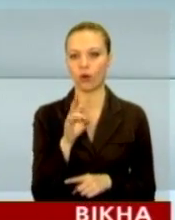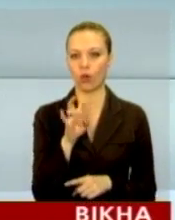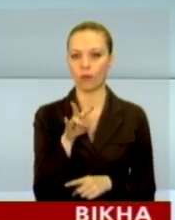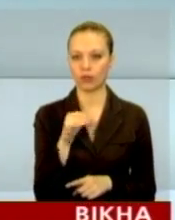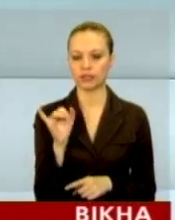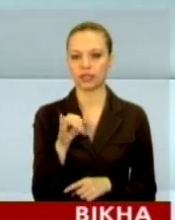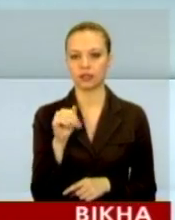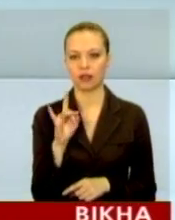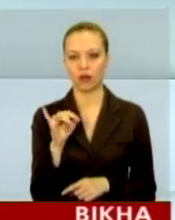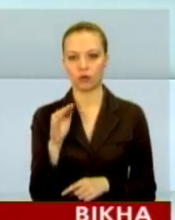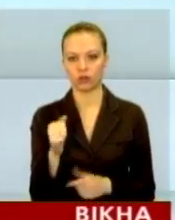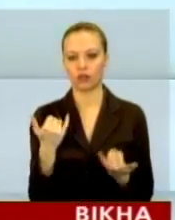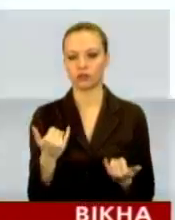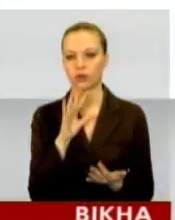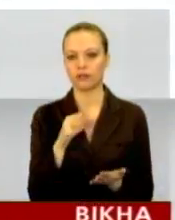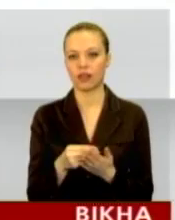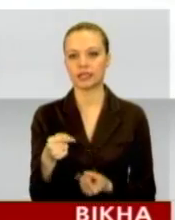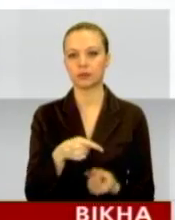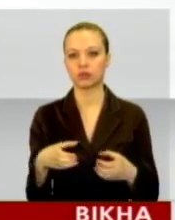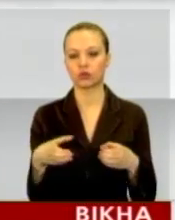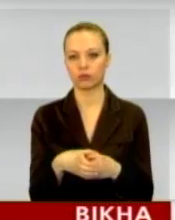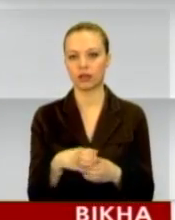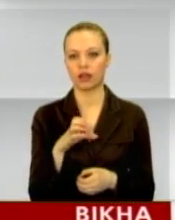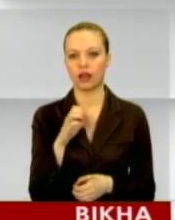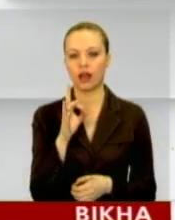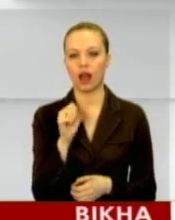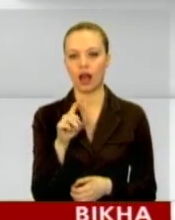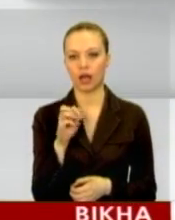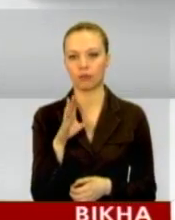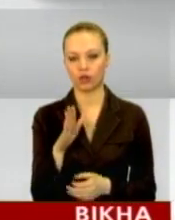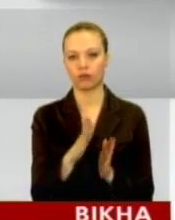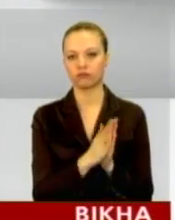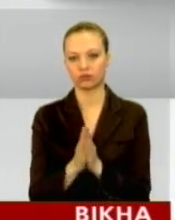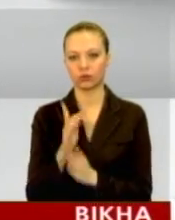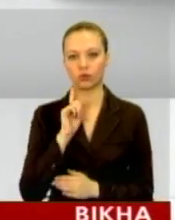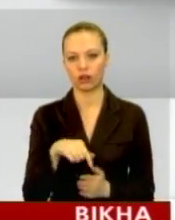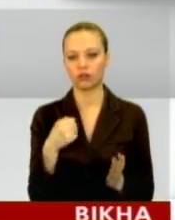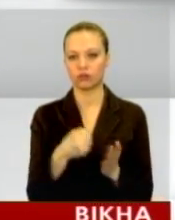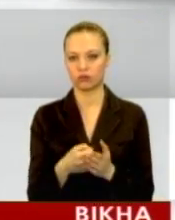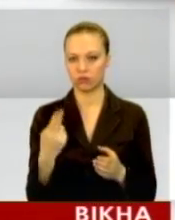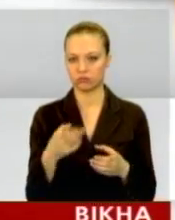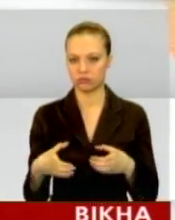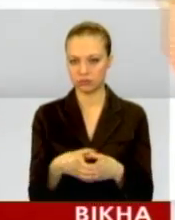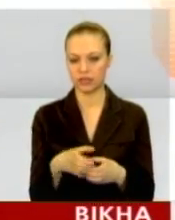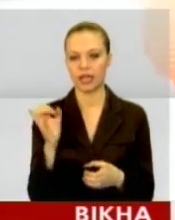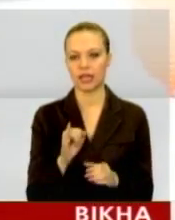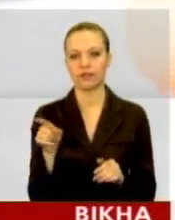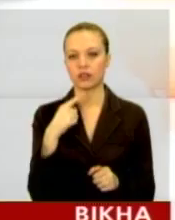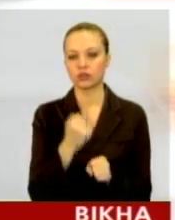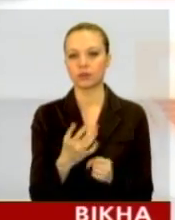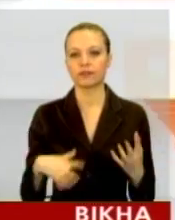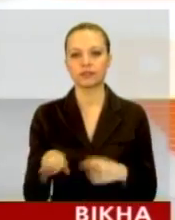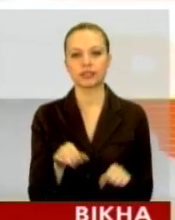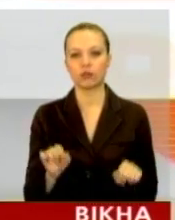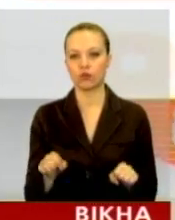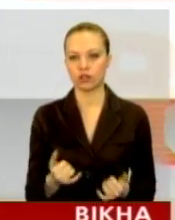Рута. Також сьогодні власник бізнес-групи СКМ Ренат Ахметов закликав українців до єднання і запевнив, він зробив усе можливе